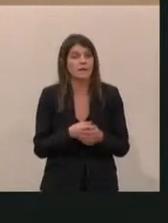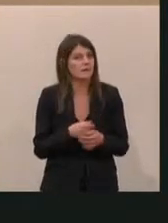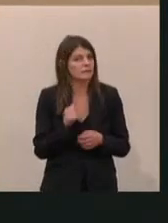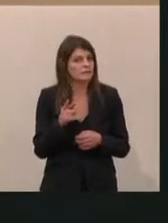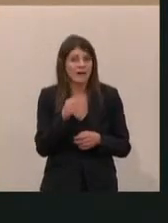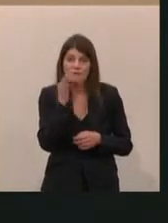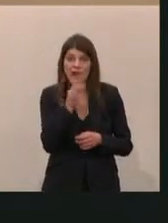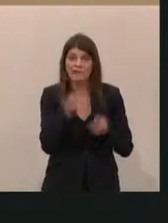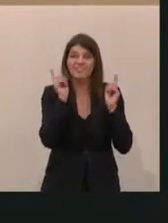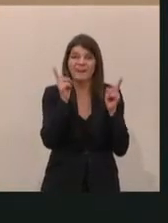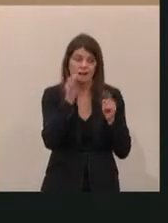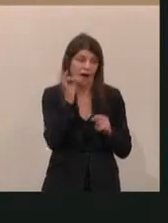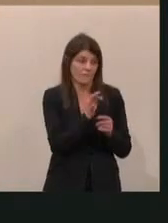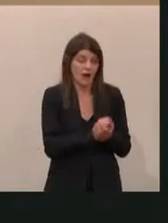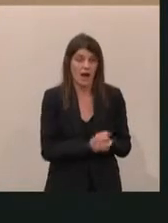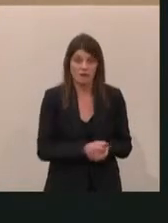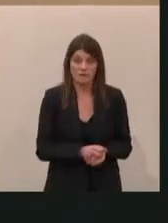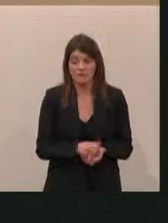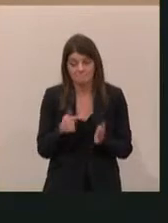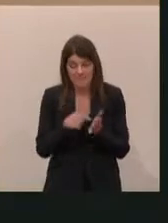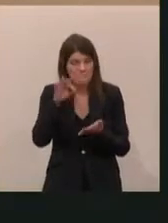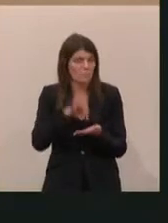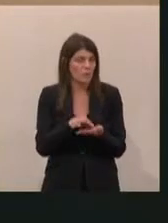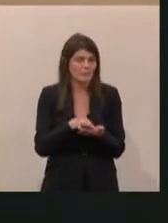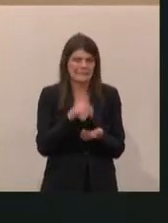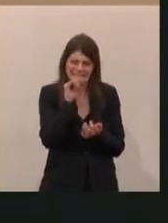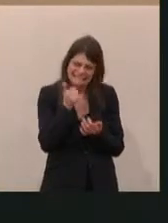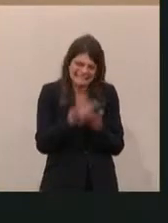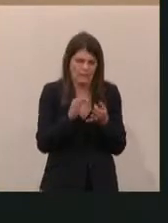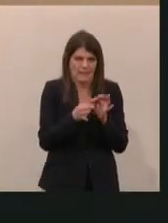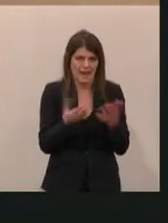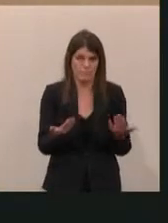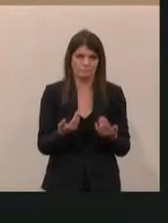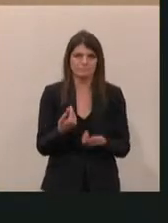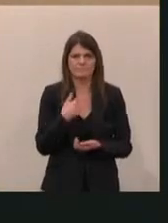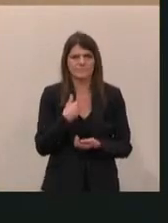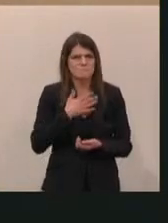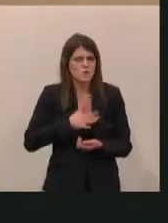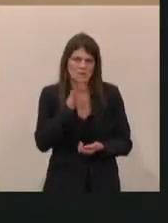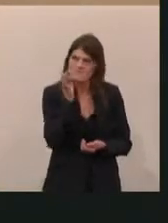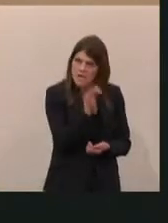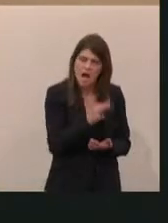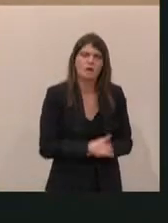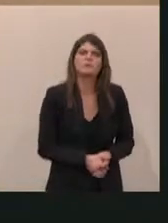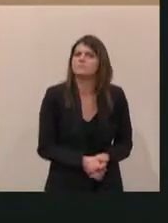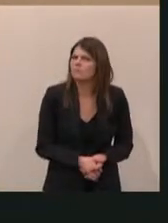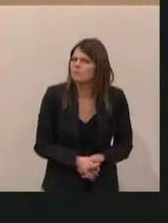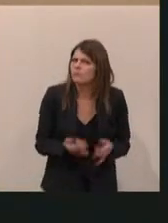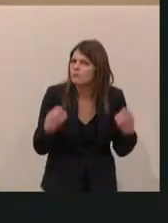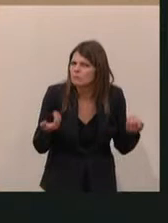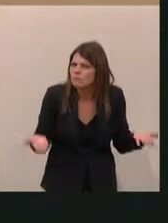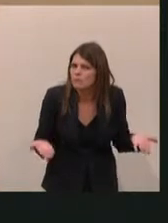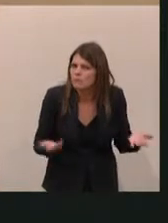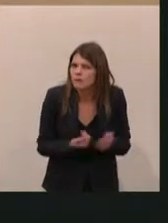in der Dringlichen Anfrage in diesem Punkt nicht ganz präzise waren. Ich hätte gerne gefragt, wie gibt es